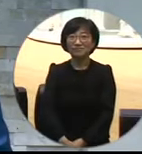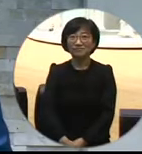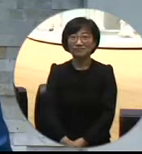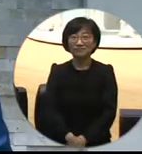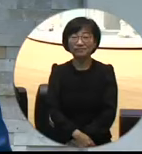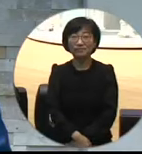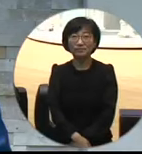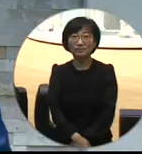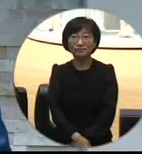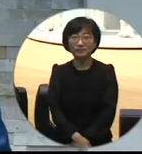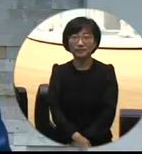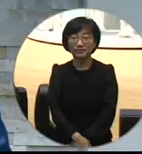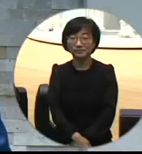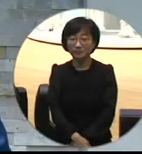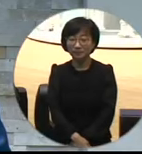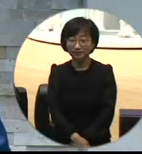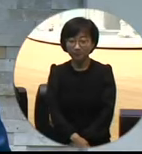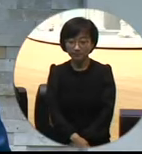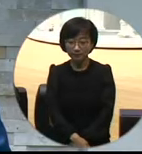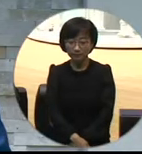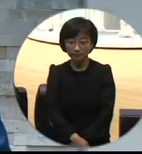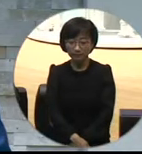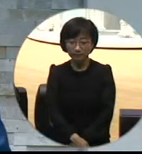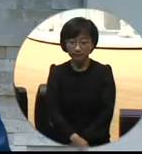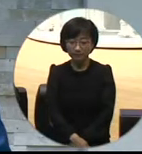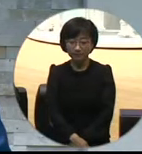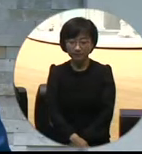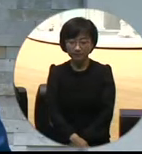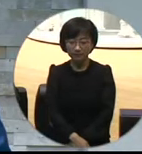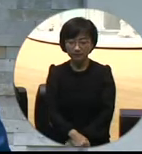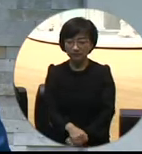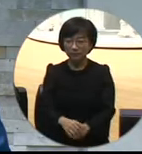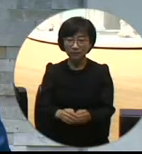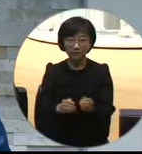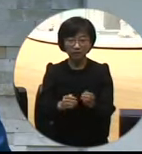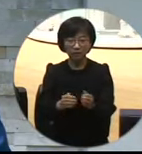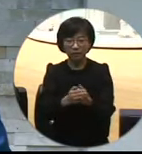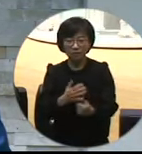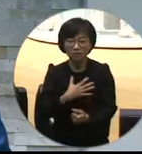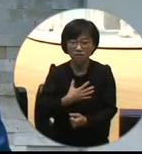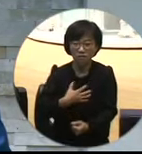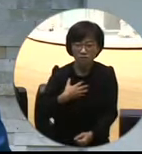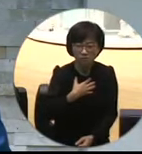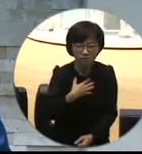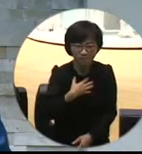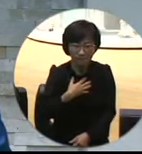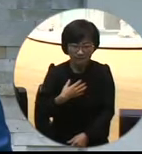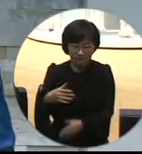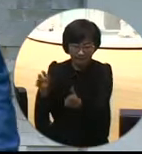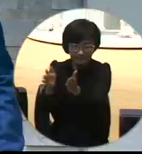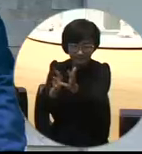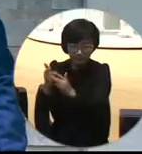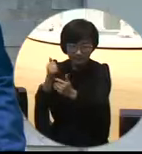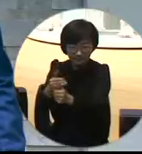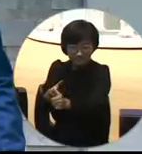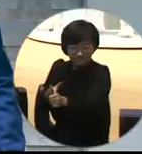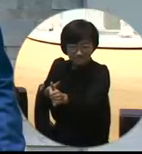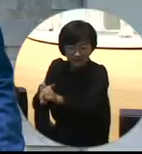그러니까 본격적으로 뭐요? 자기들이 살아남기 위해서 예수님을 모함거리를 찾는